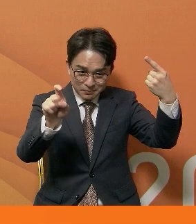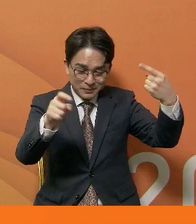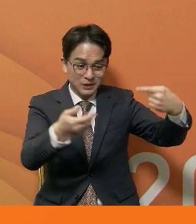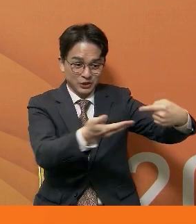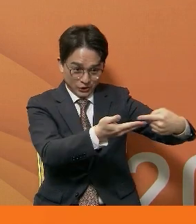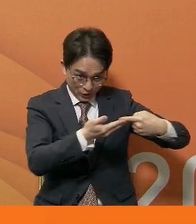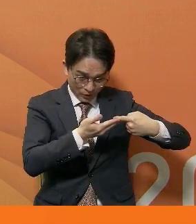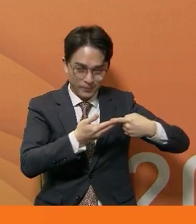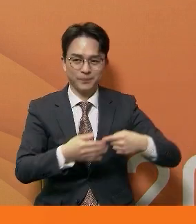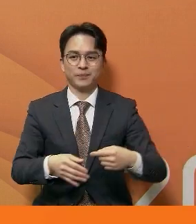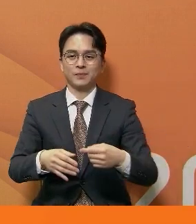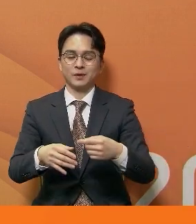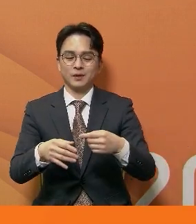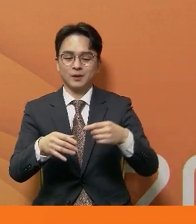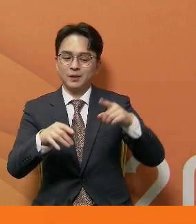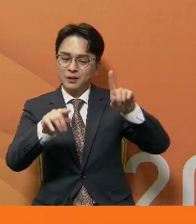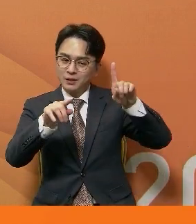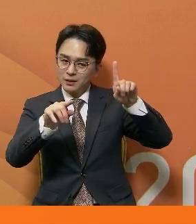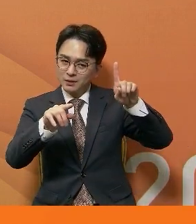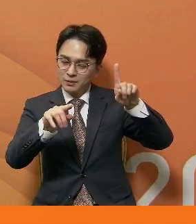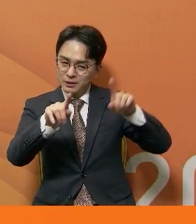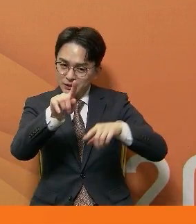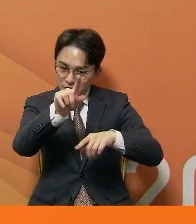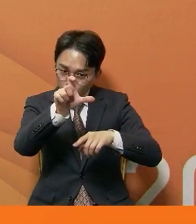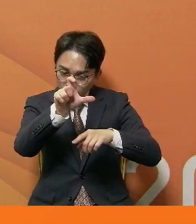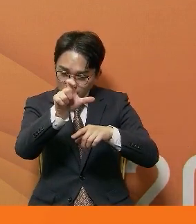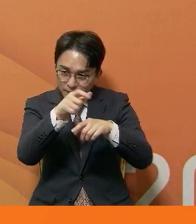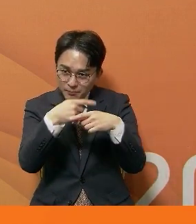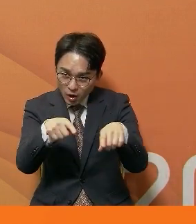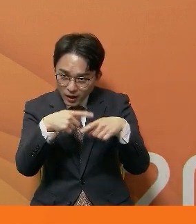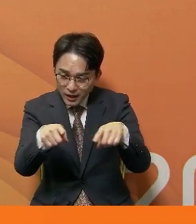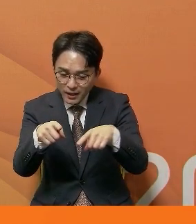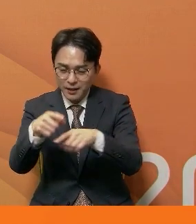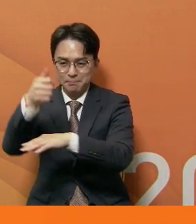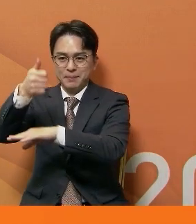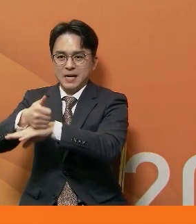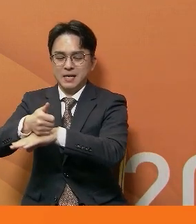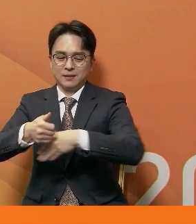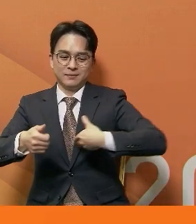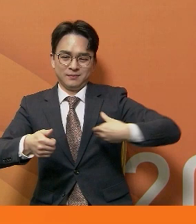됩니다이 상품은 2월부터 11월까지 운영을 합니다